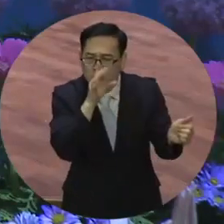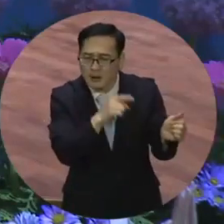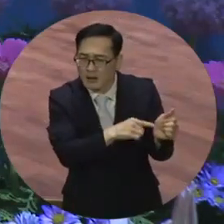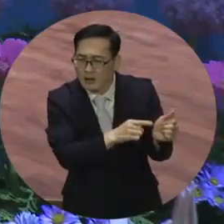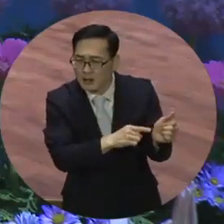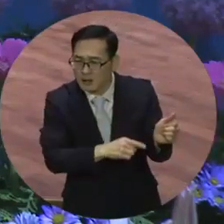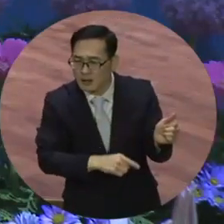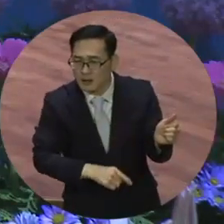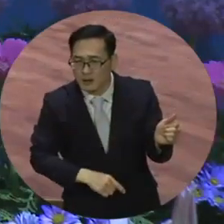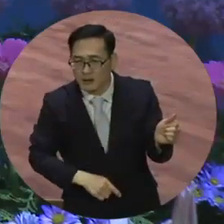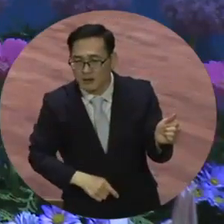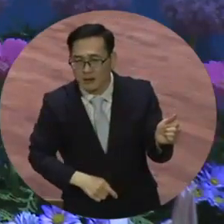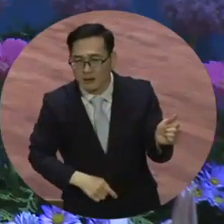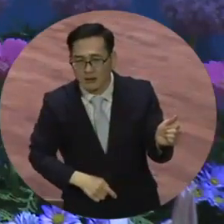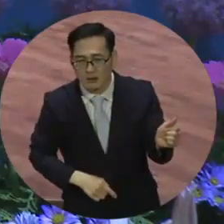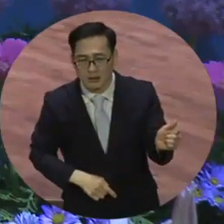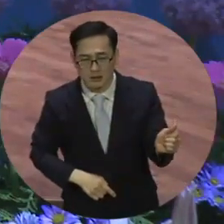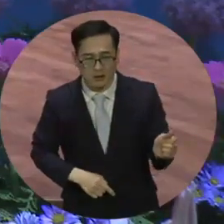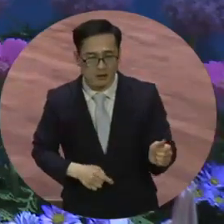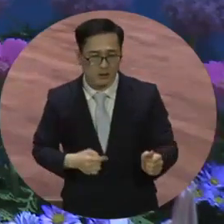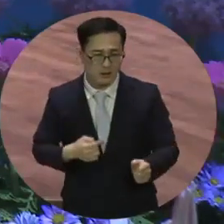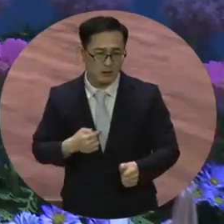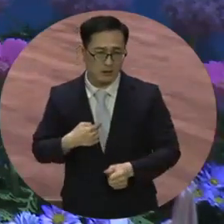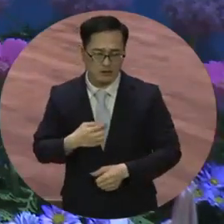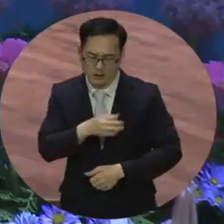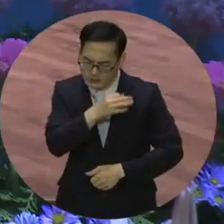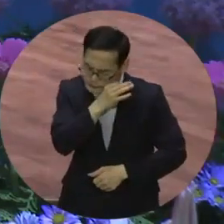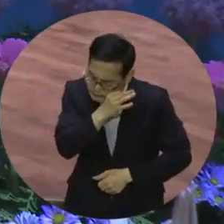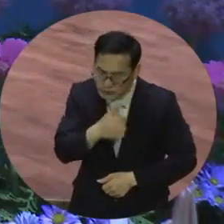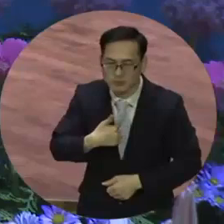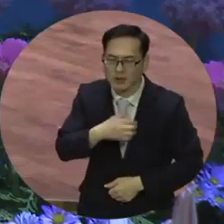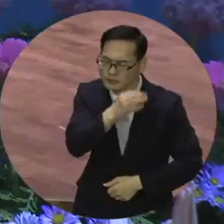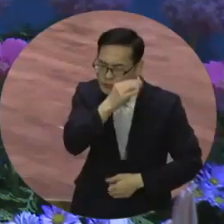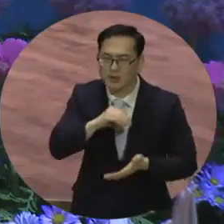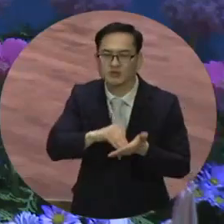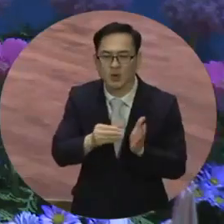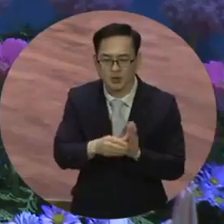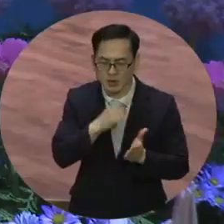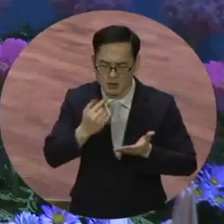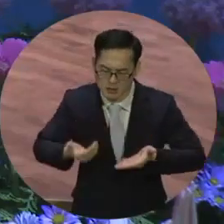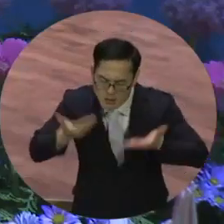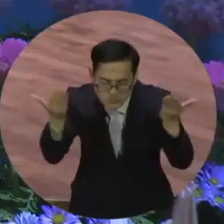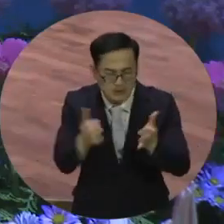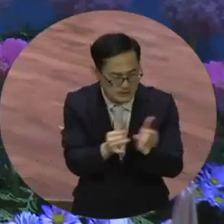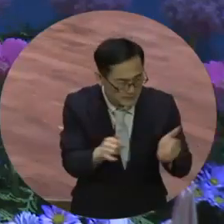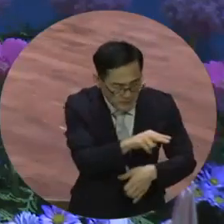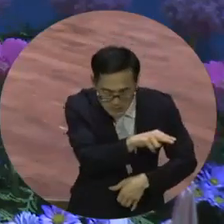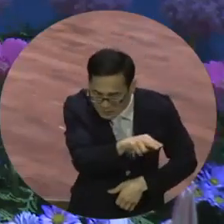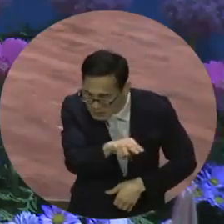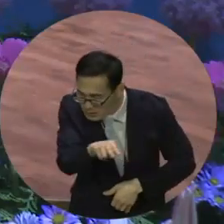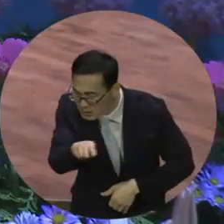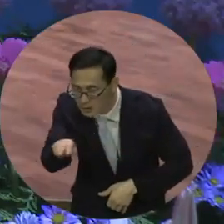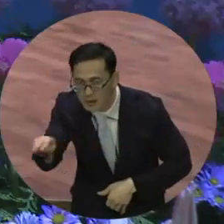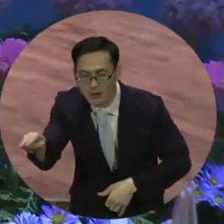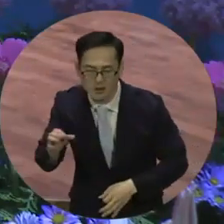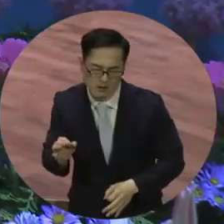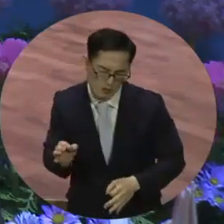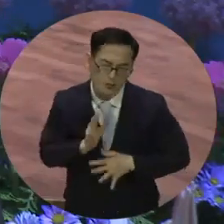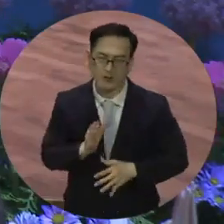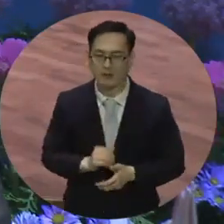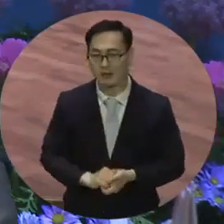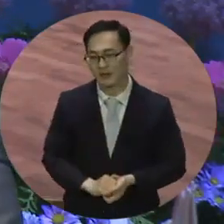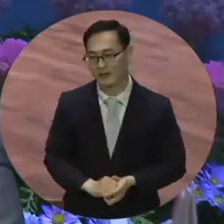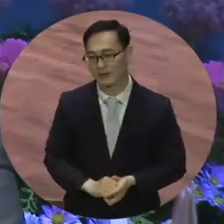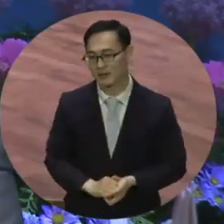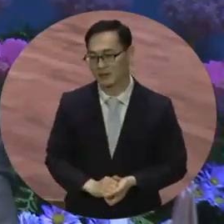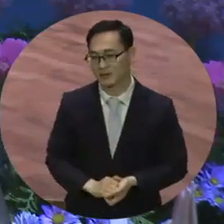더 할 말이 없을 정도로 내가 부끄러울 정도로 그런 헌신한 분들 많이 있어요. 하나님 다